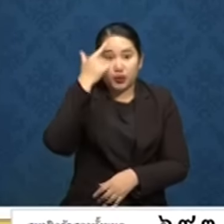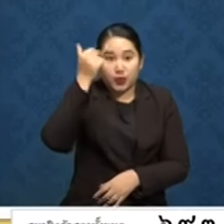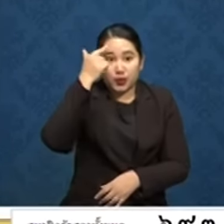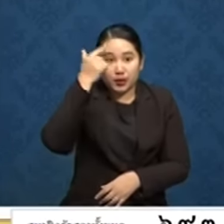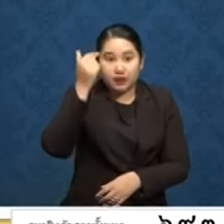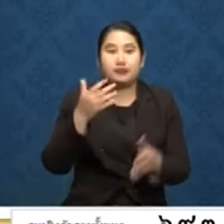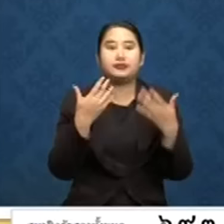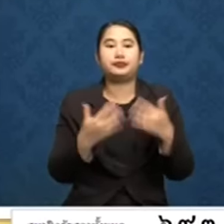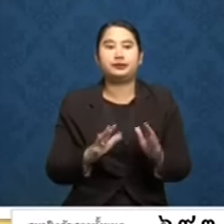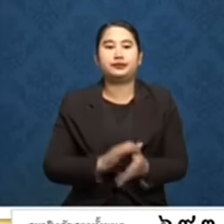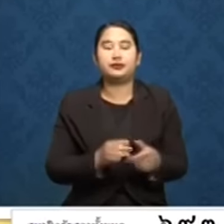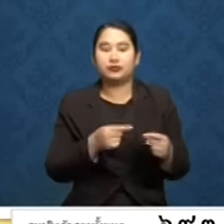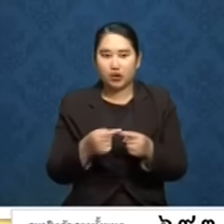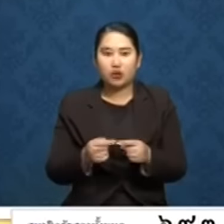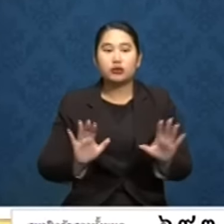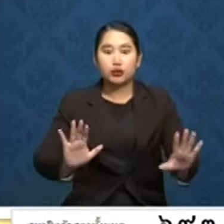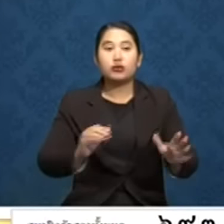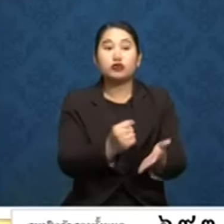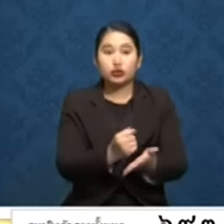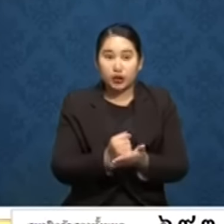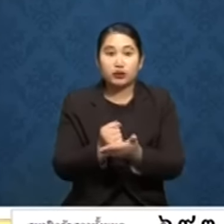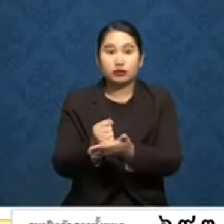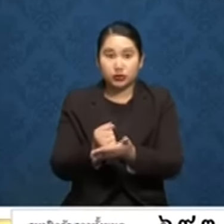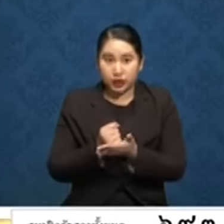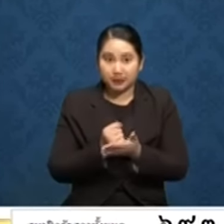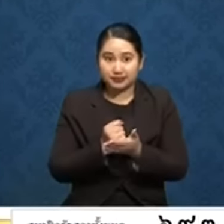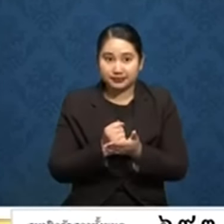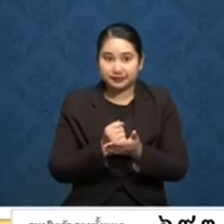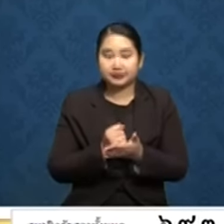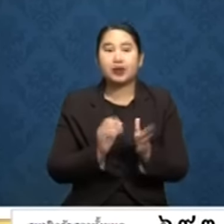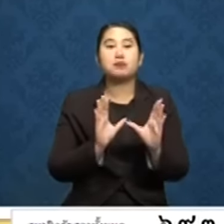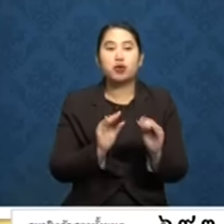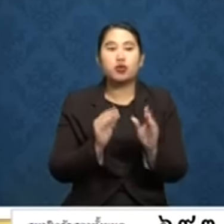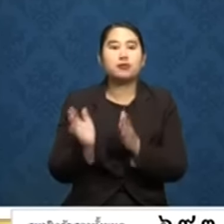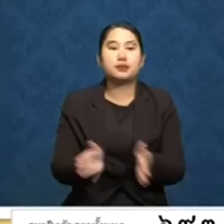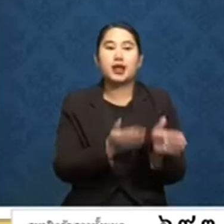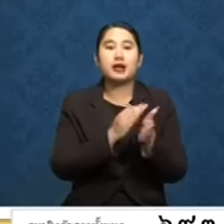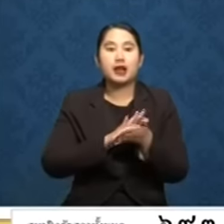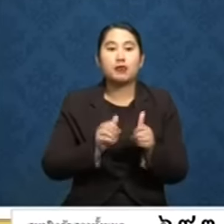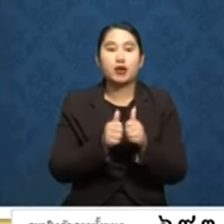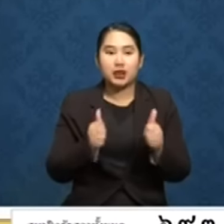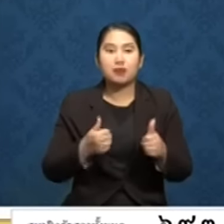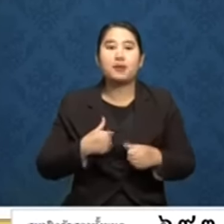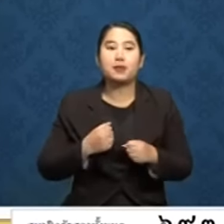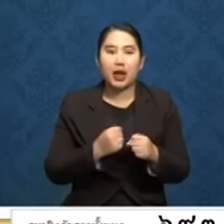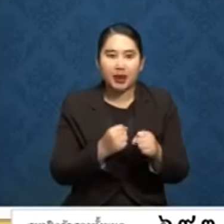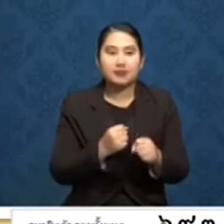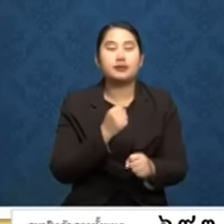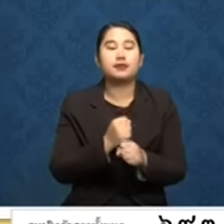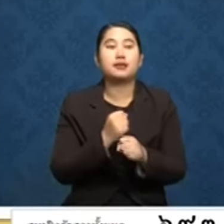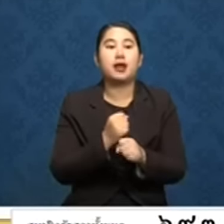ราะนั้นขอกรุณานะครับให้การประชุมดำเนินไปด้วยดีผมพยายามที่จะ